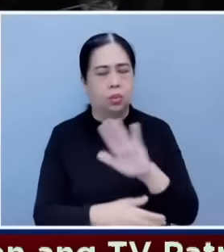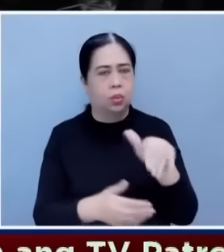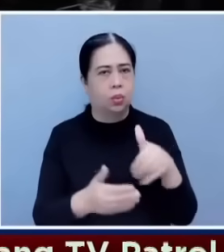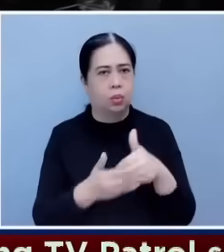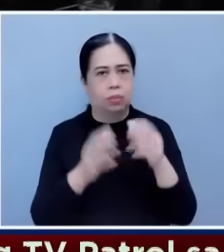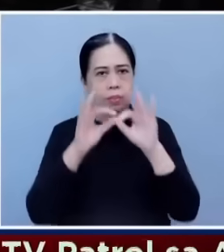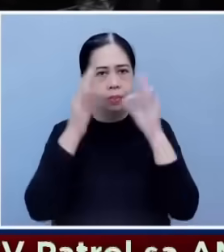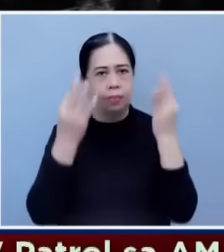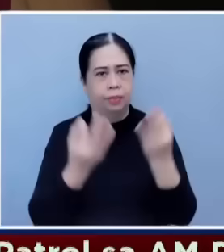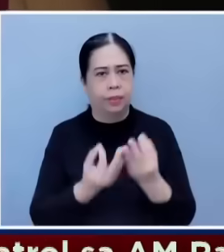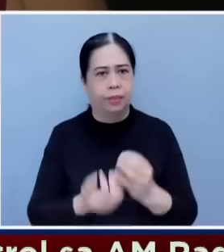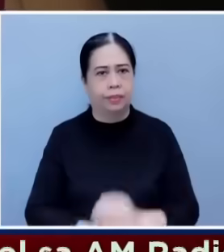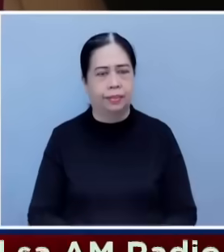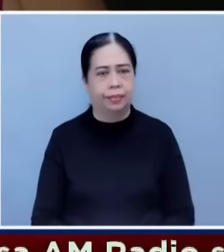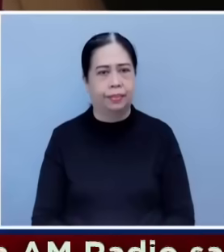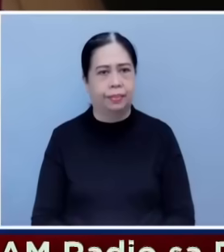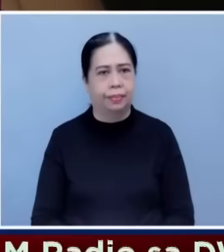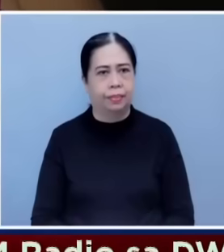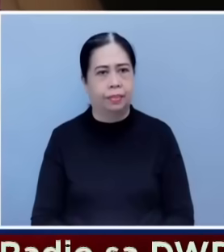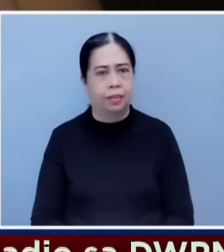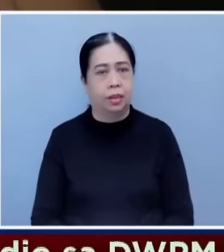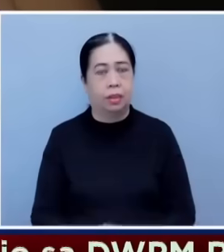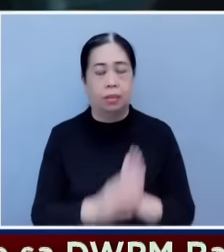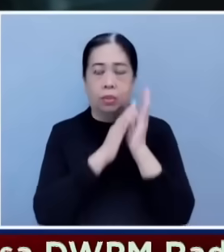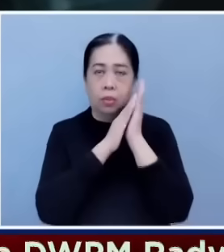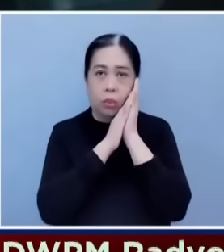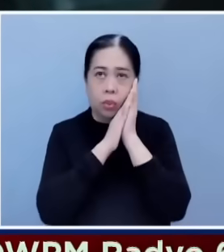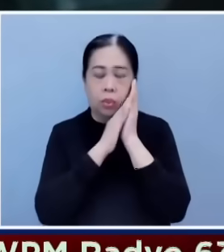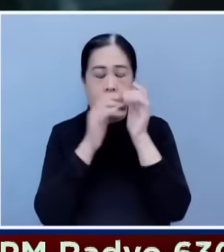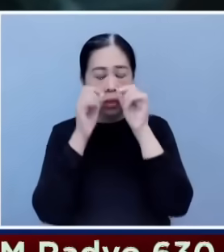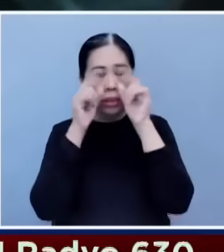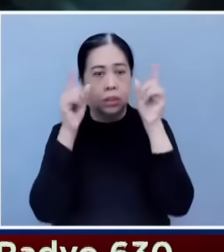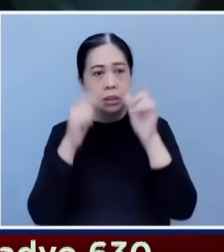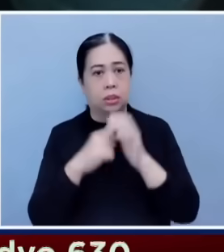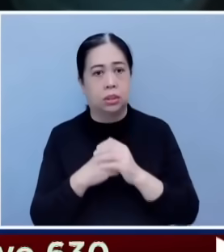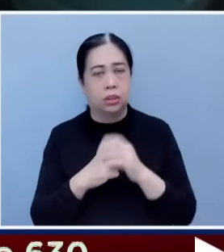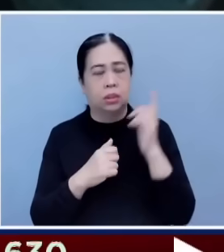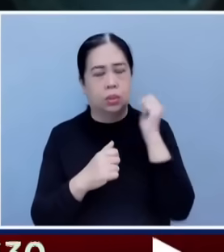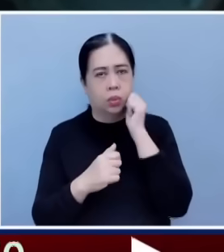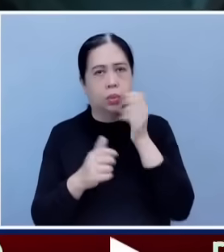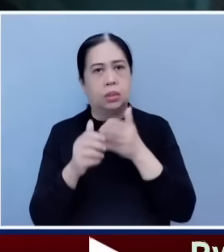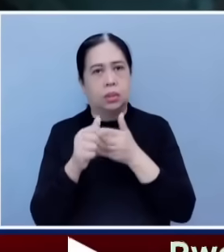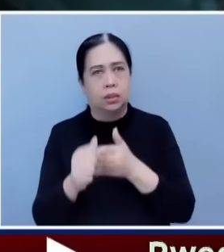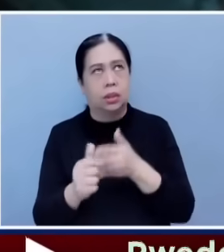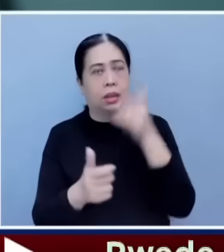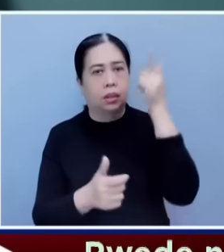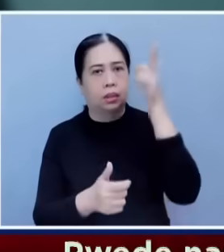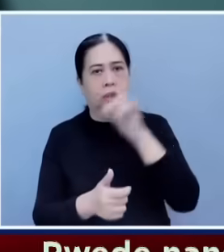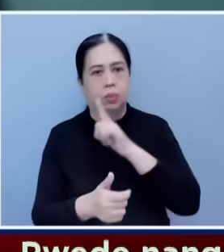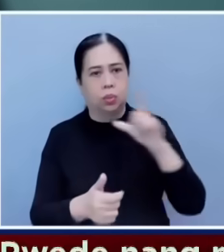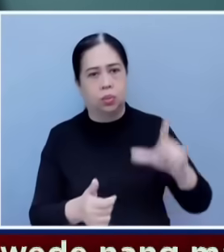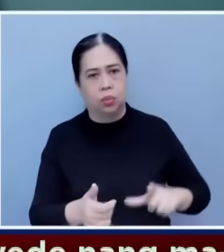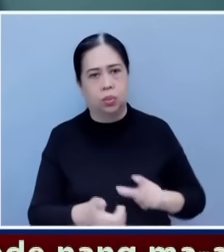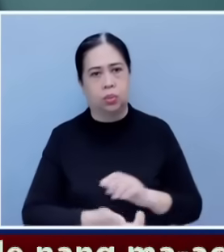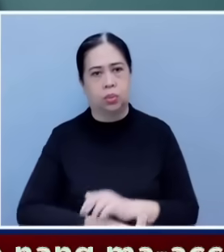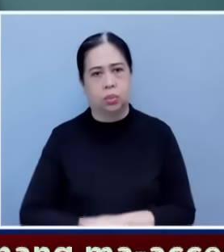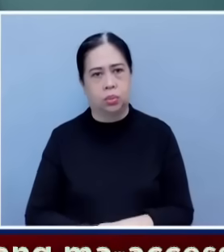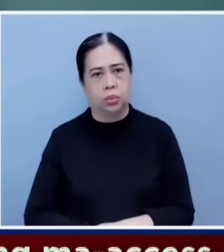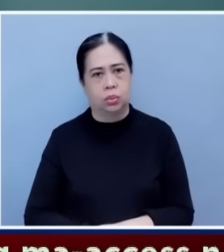pamilya. Habang pagtulog at pagising, ginagabayan tayo ng Panginoon Diyos.